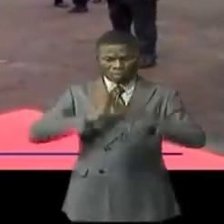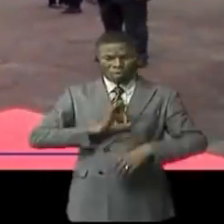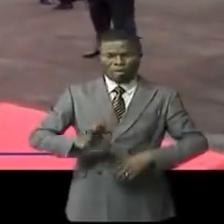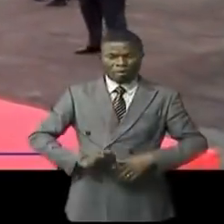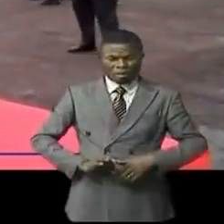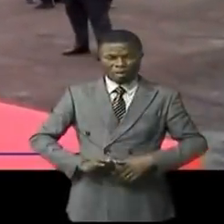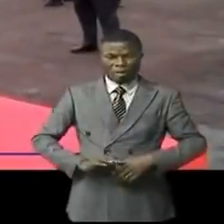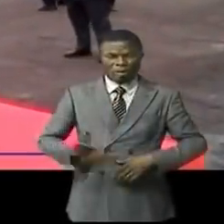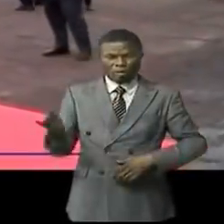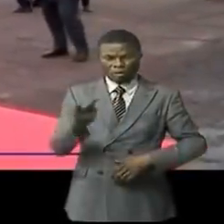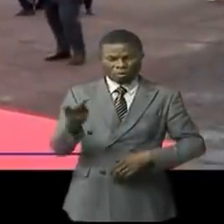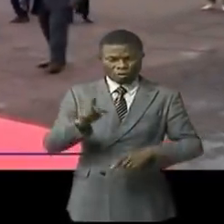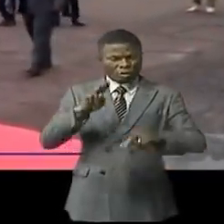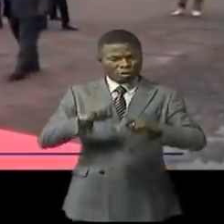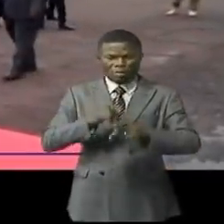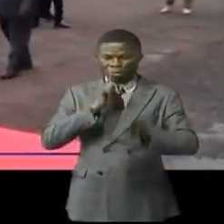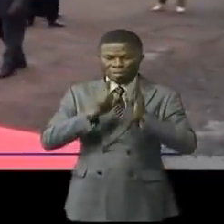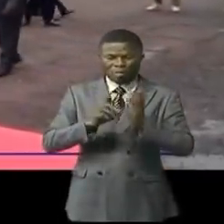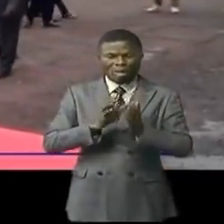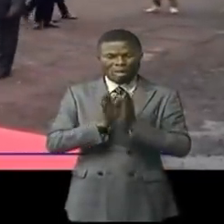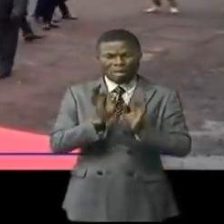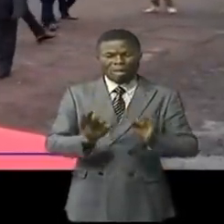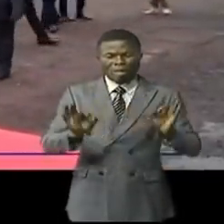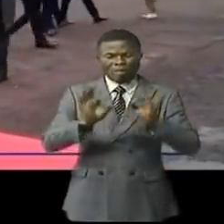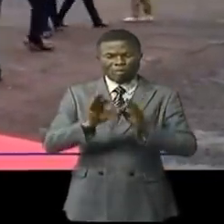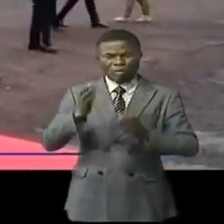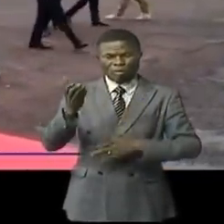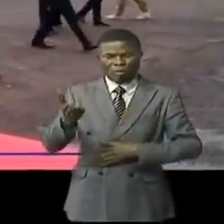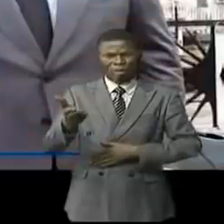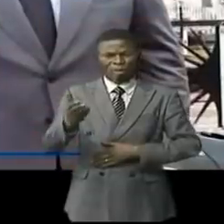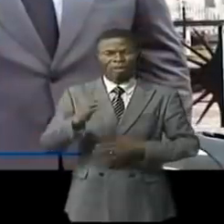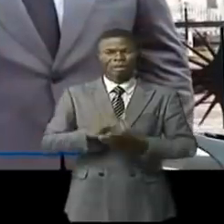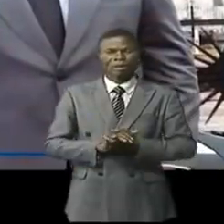Félix Antoine Tshisekedi Tshilombo.